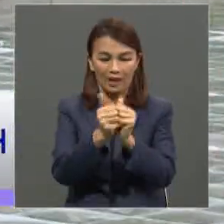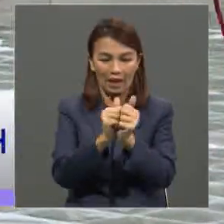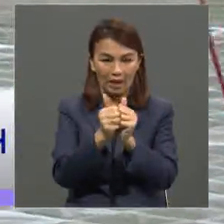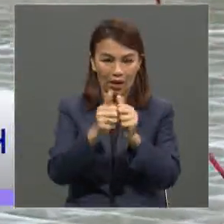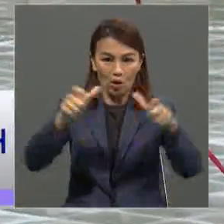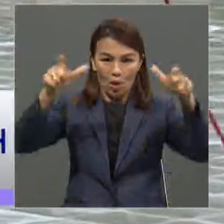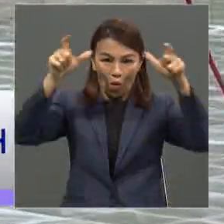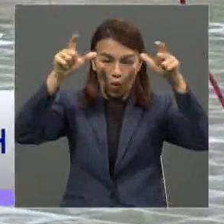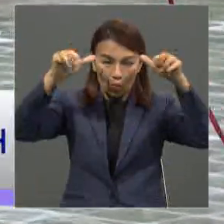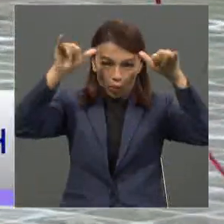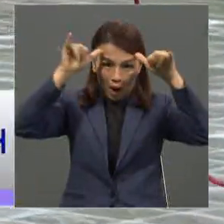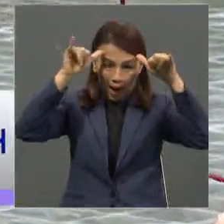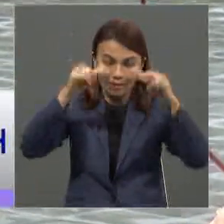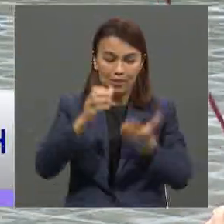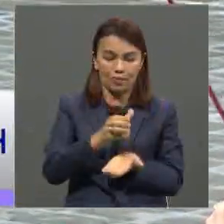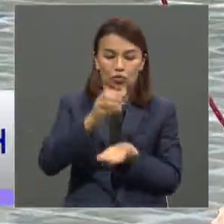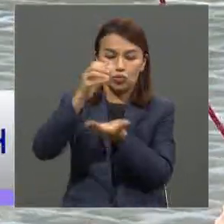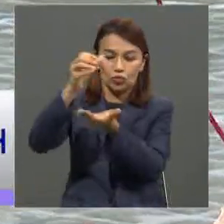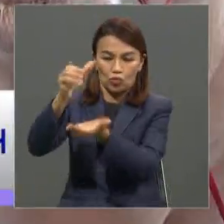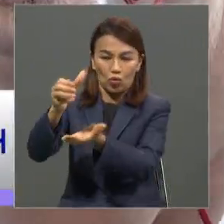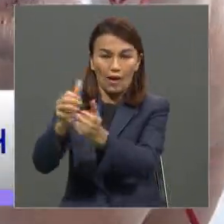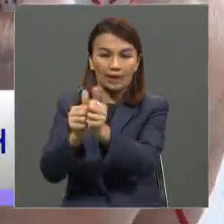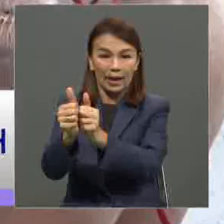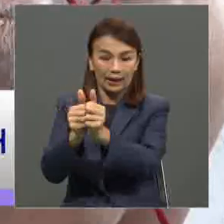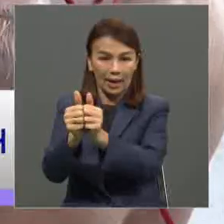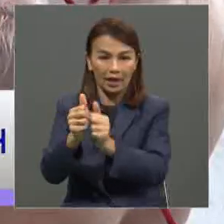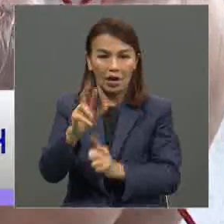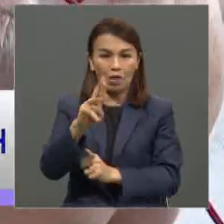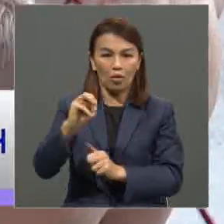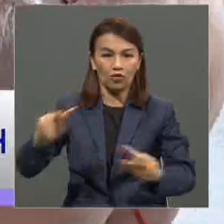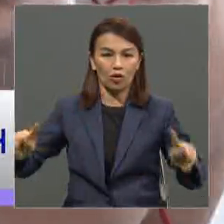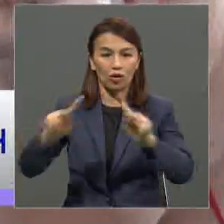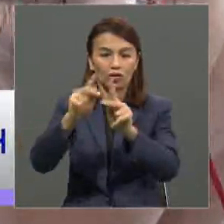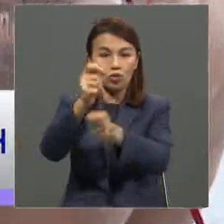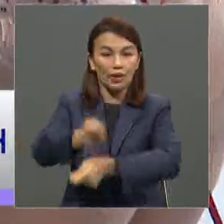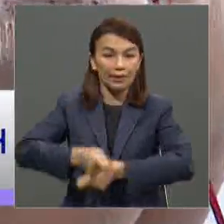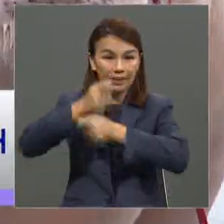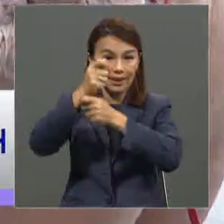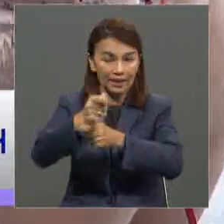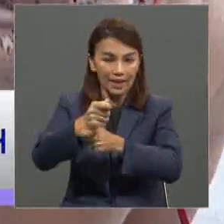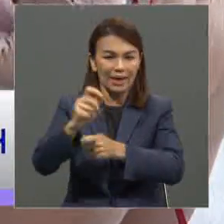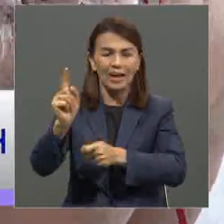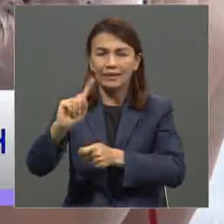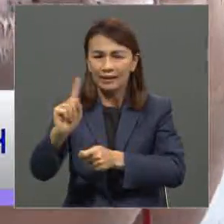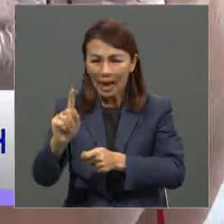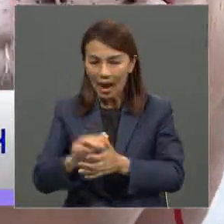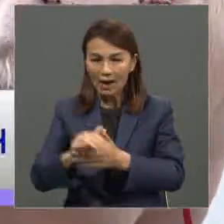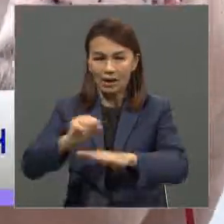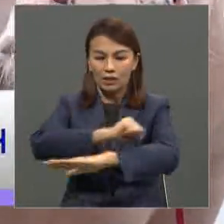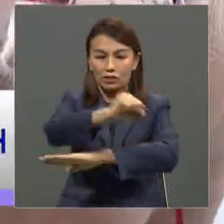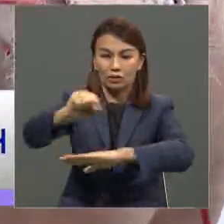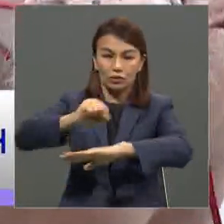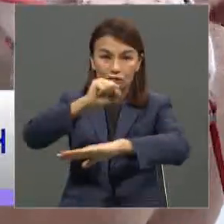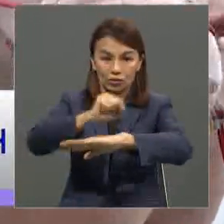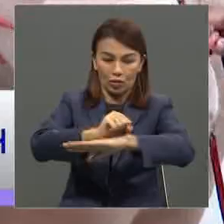ชิงถ้วยนายกรัฐมนตรีและรัฐมนตรีว่าการกระทรวงเกษตรและสหกรณ์จัดที่ไหนจัดที่บริเวณลานหลังวัด